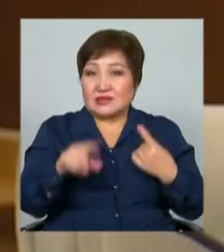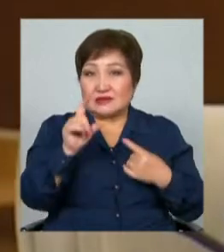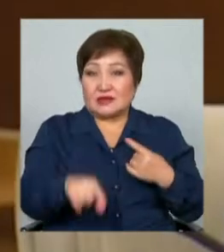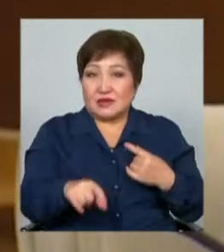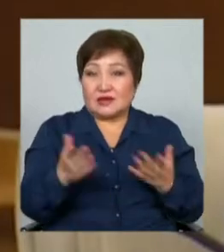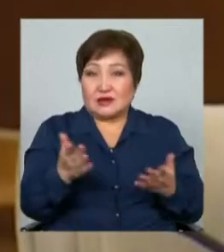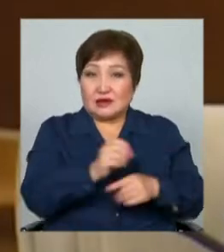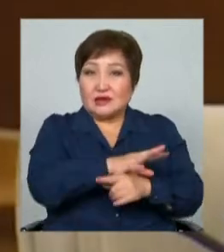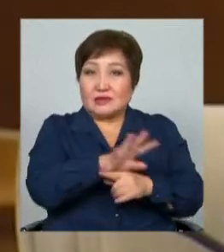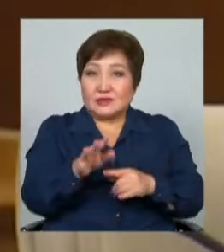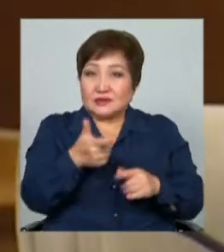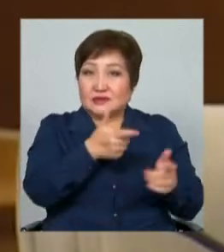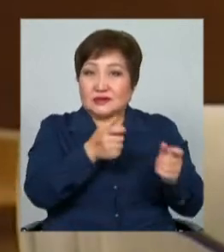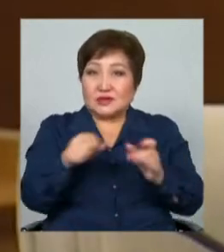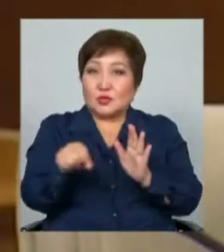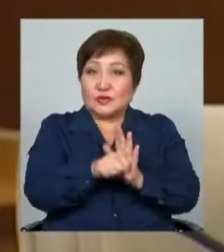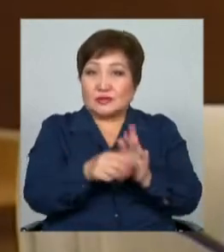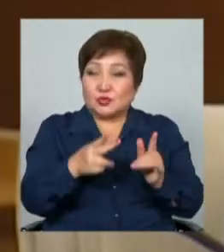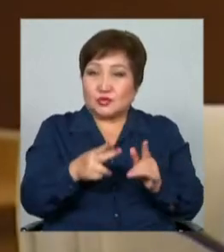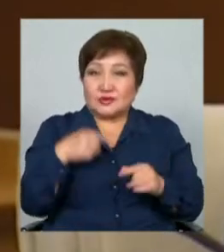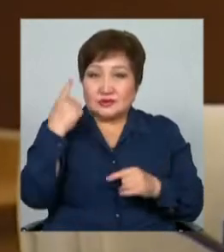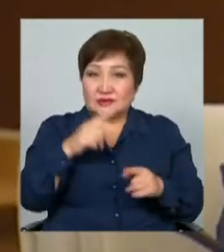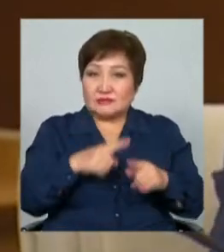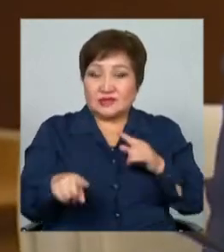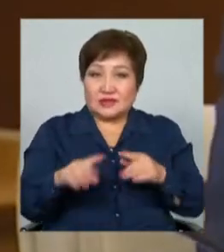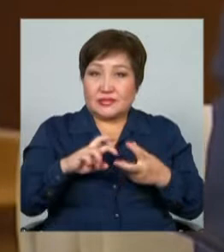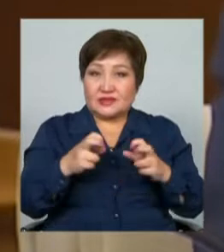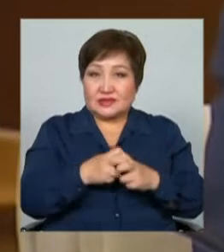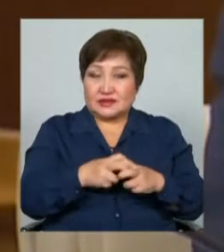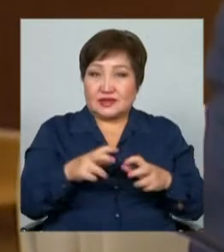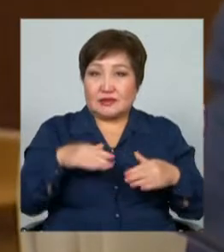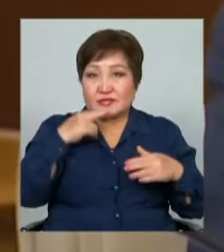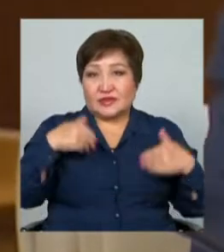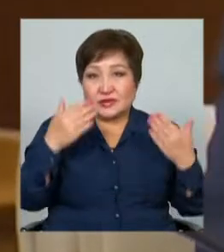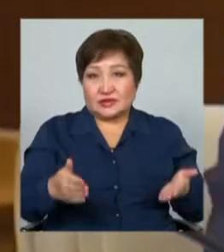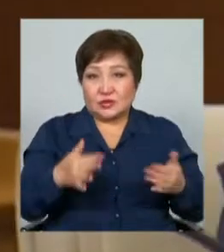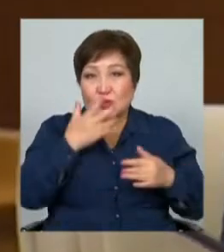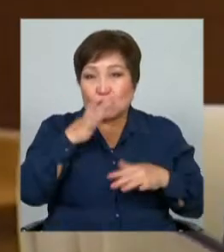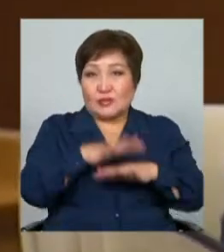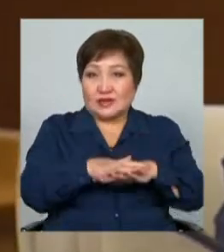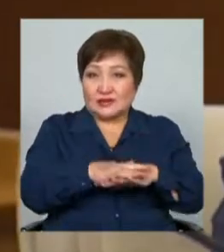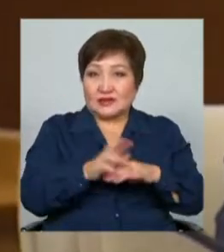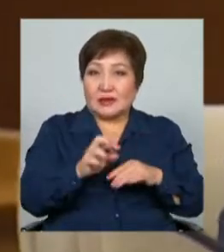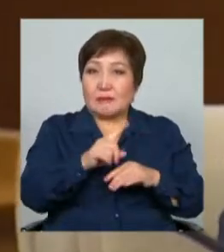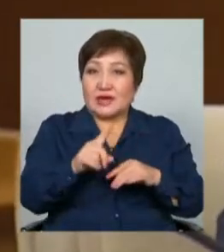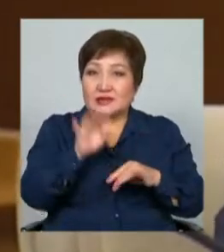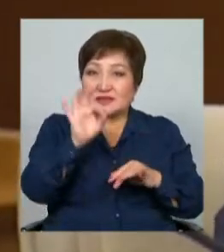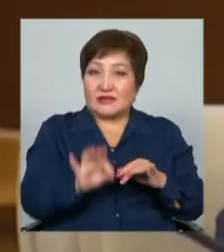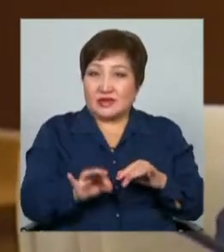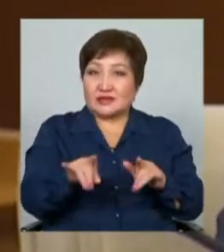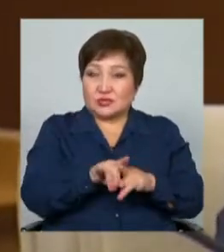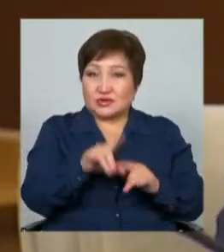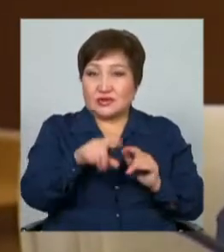қордаланған мәселеге тез арада назар аудару қажеттігін көрсетеді. Ұлттық банктің жоғары базалық ставкасы, осындай дауларға қатысты әділетсіз